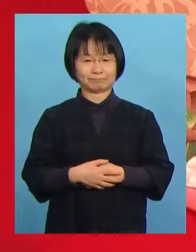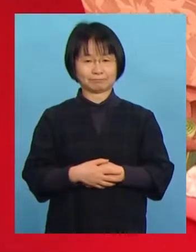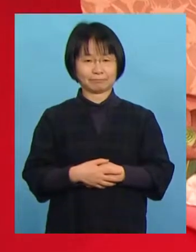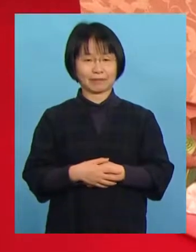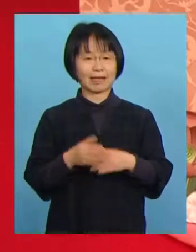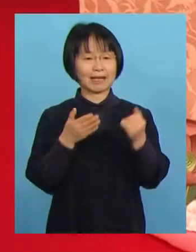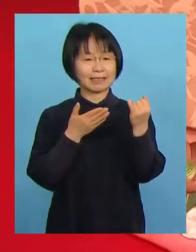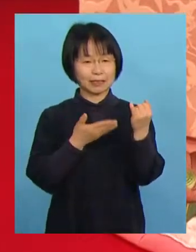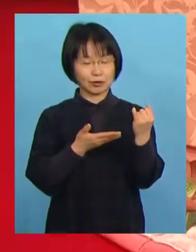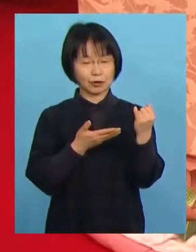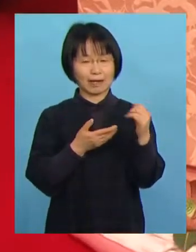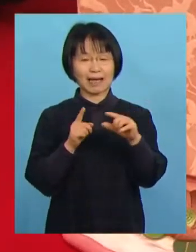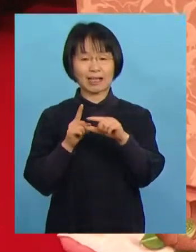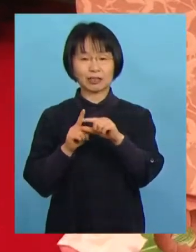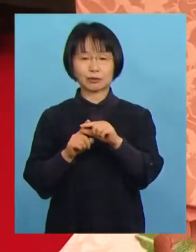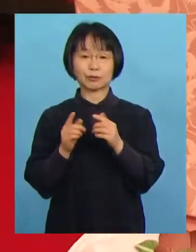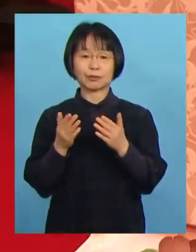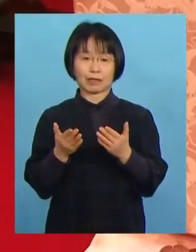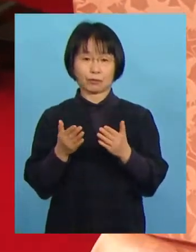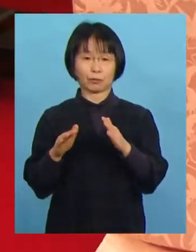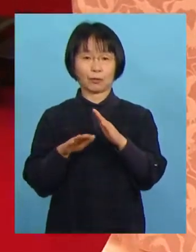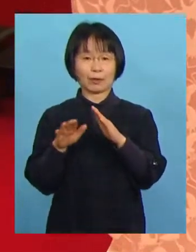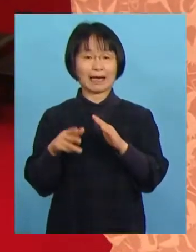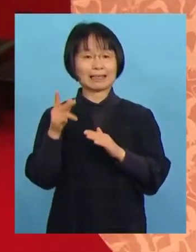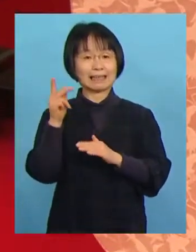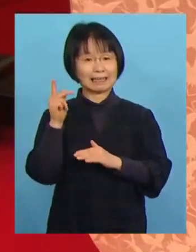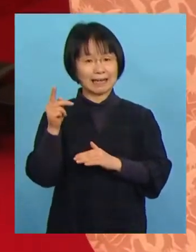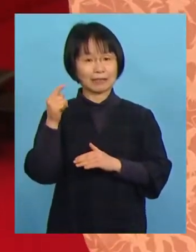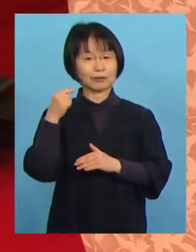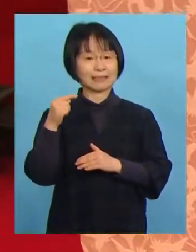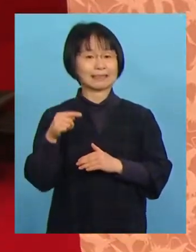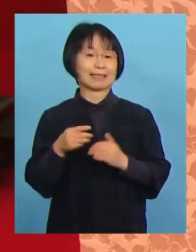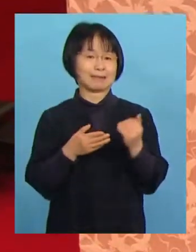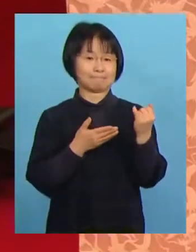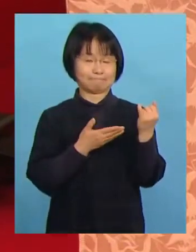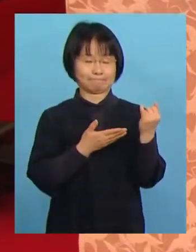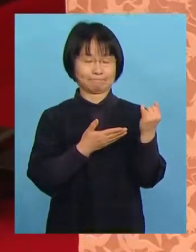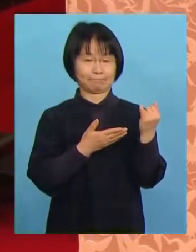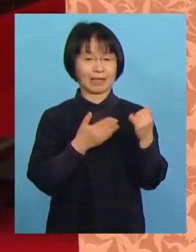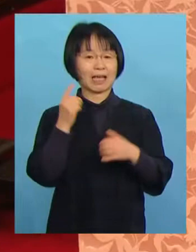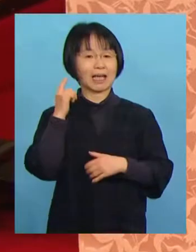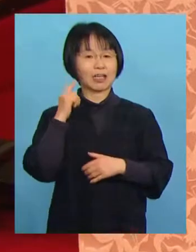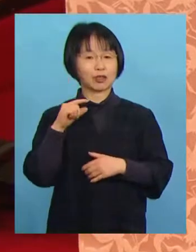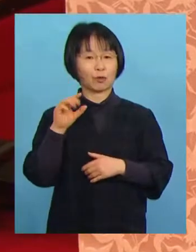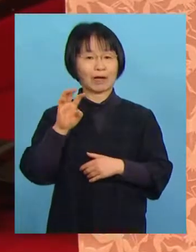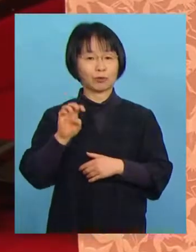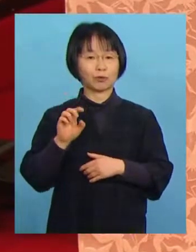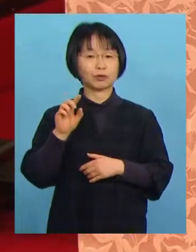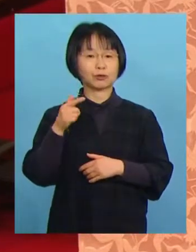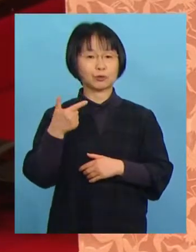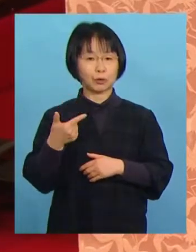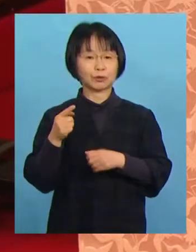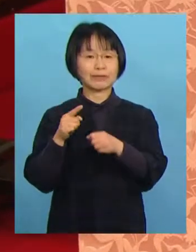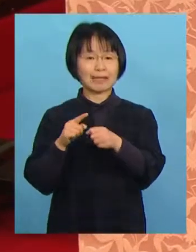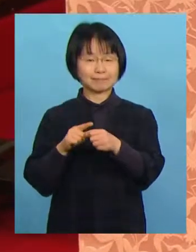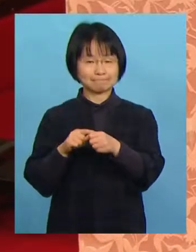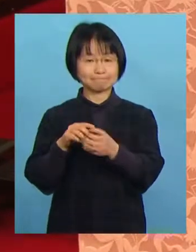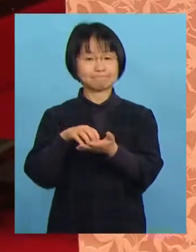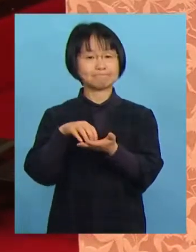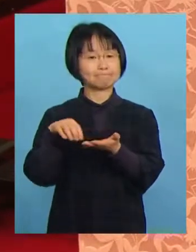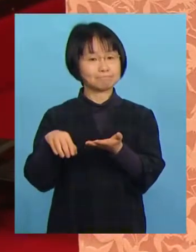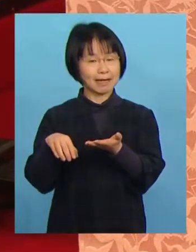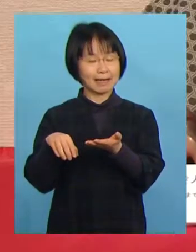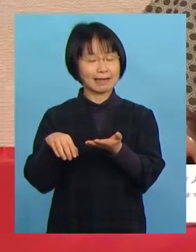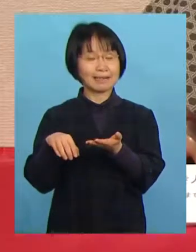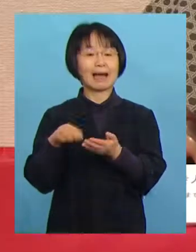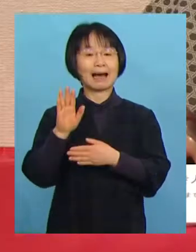く中学校の家庭科の先生をされていて昭和46年に教職を定年退職されました。 はい、